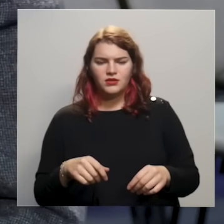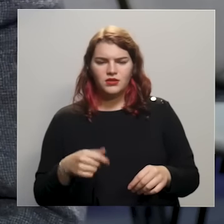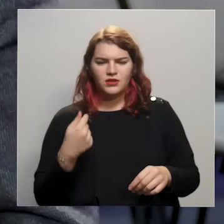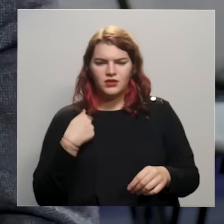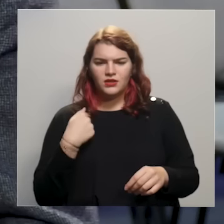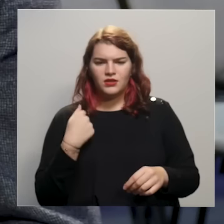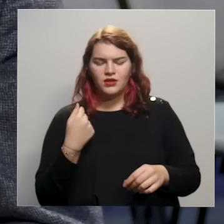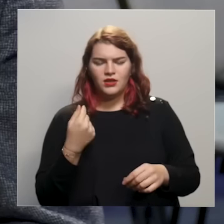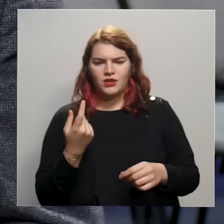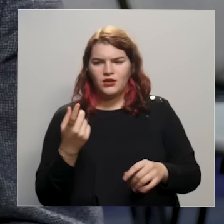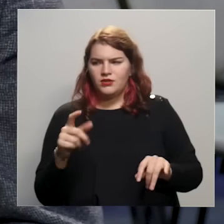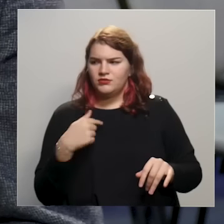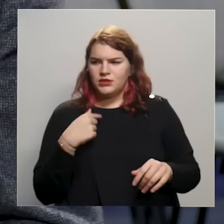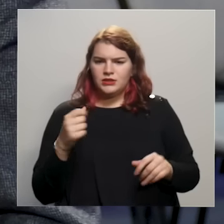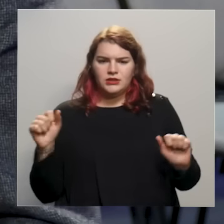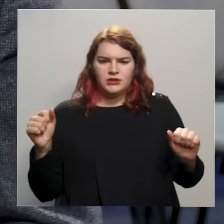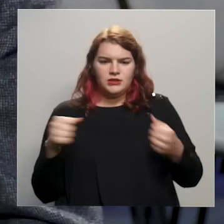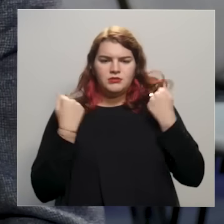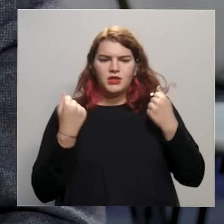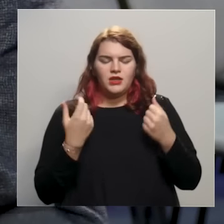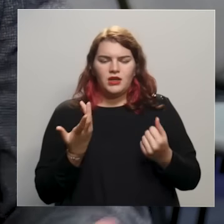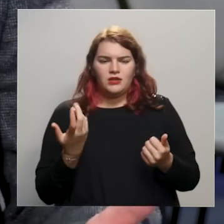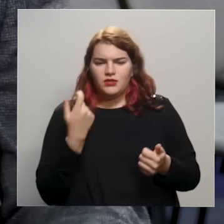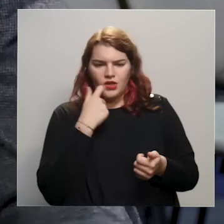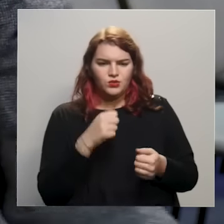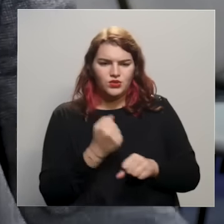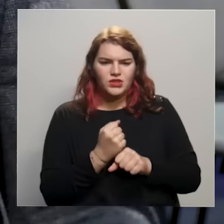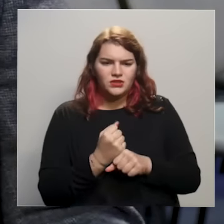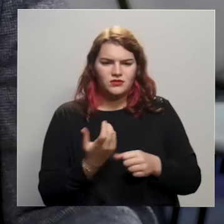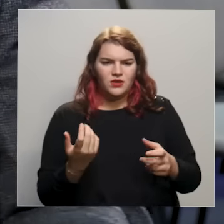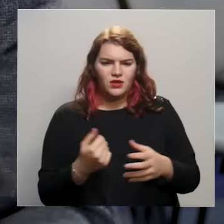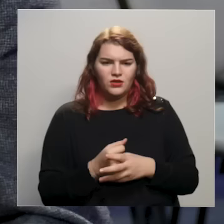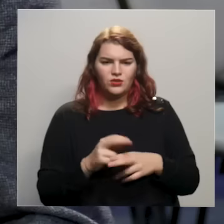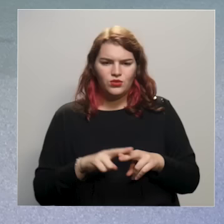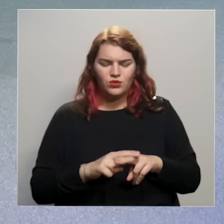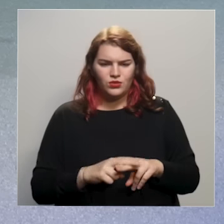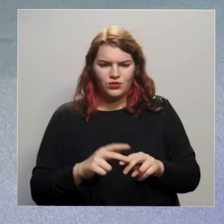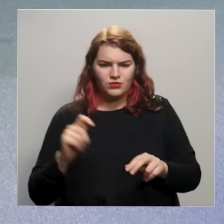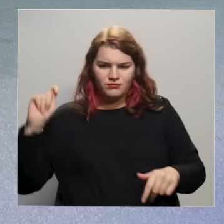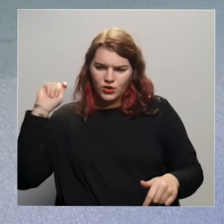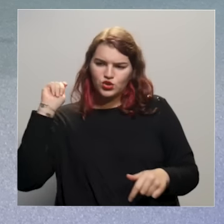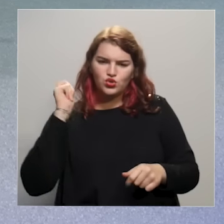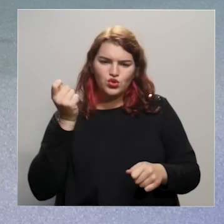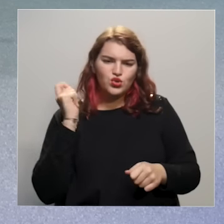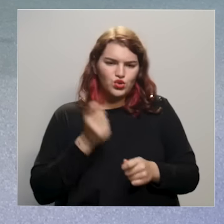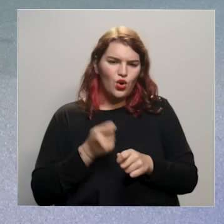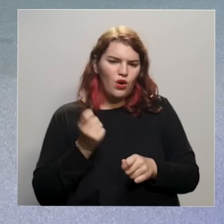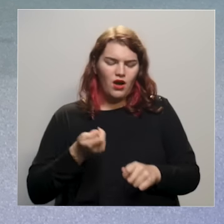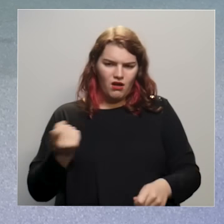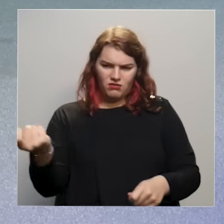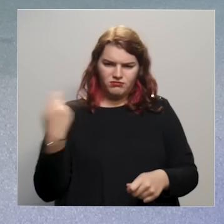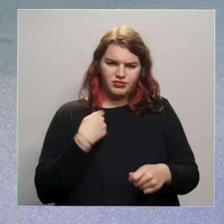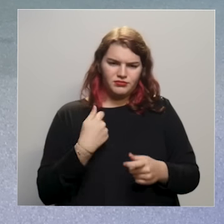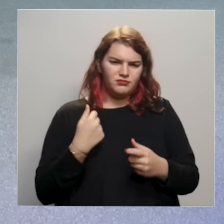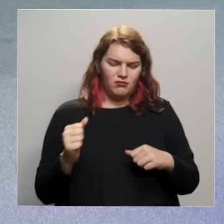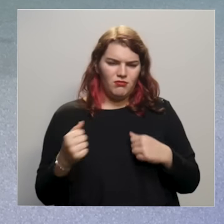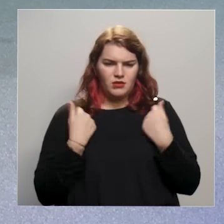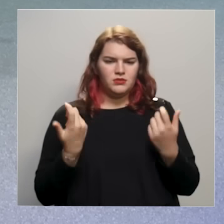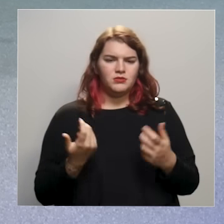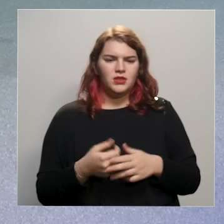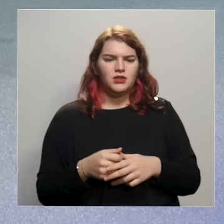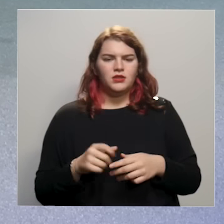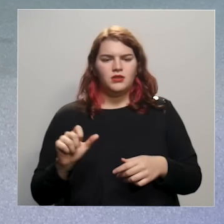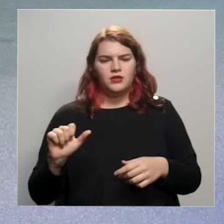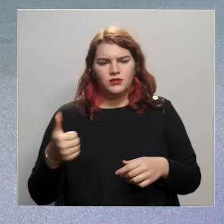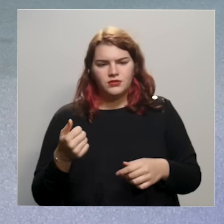eu, de disperare aia, eu, bă, cum, tu dai cu ciocanul mine? Nu, în sfârșit. Reanimare,